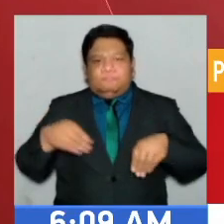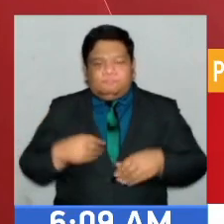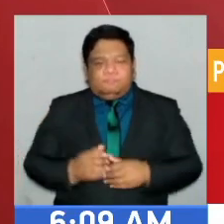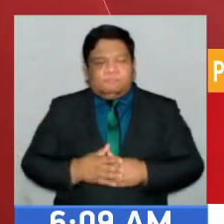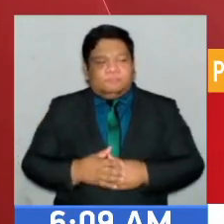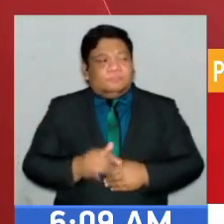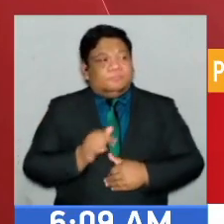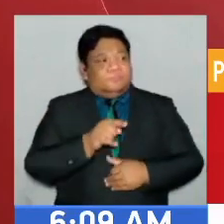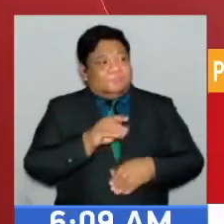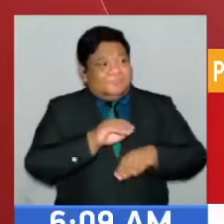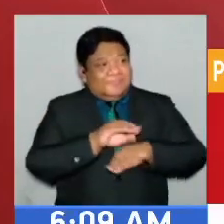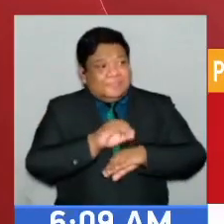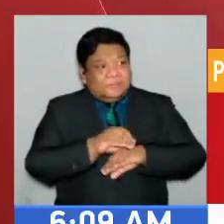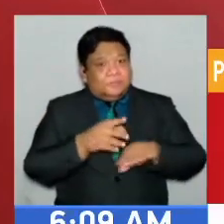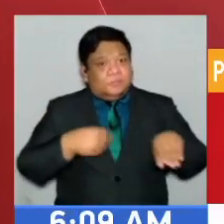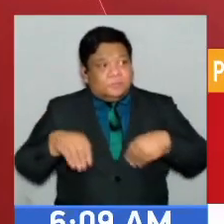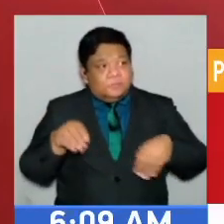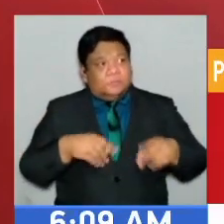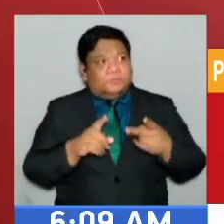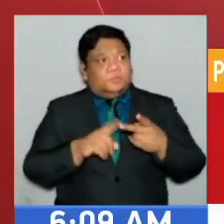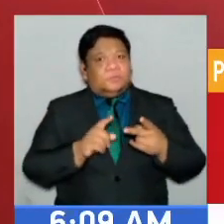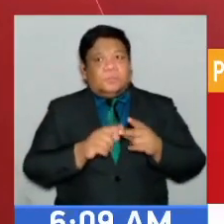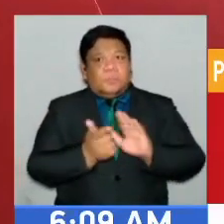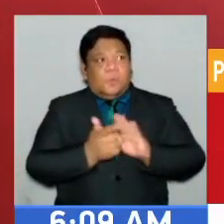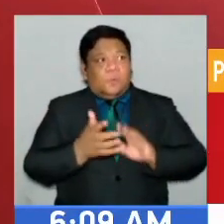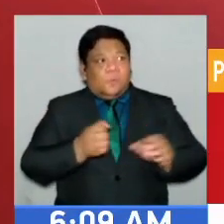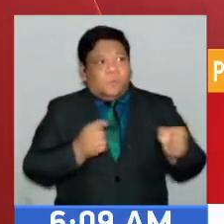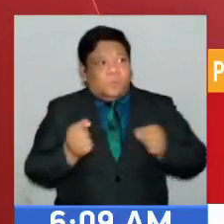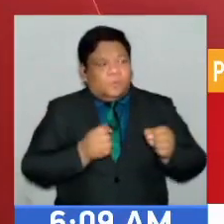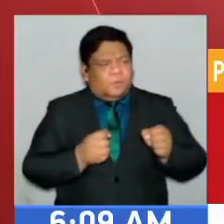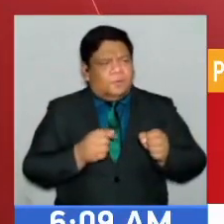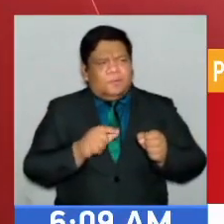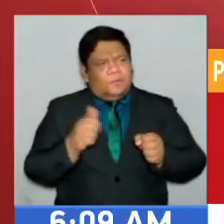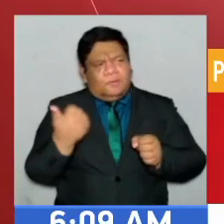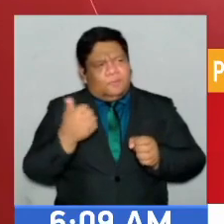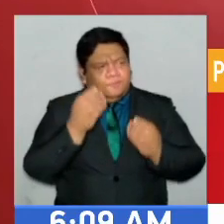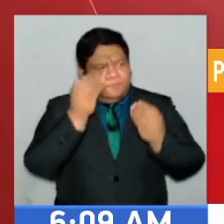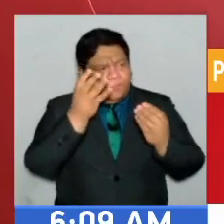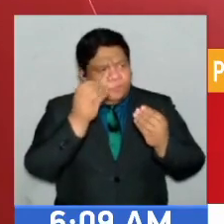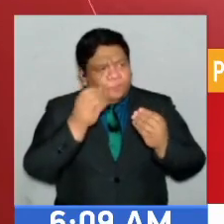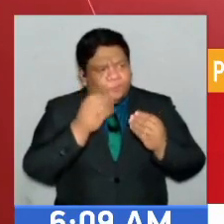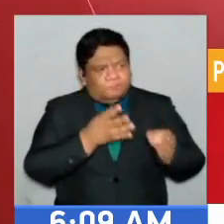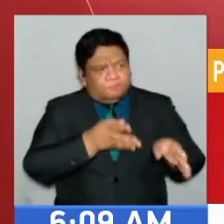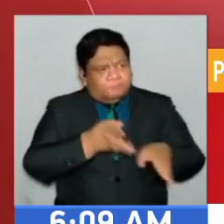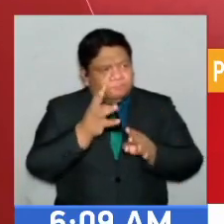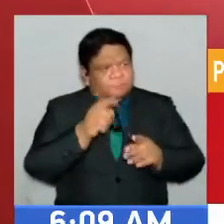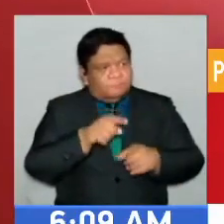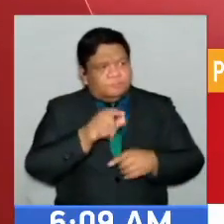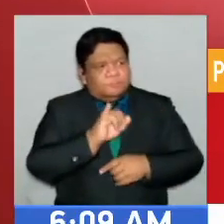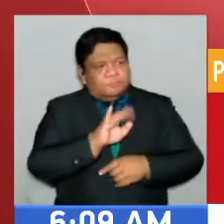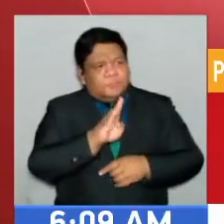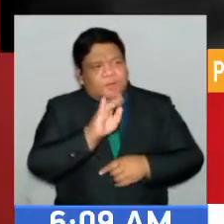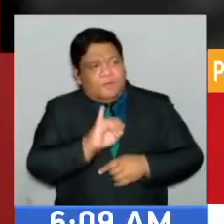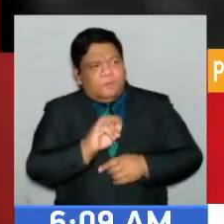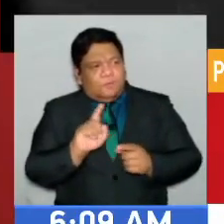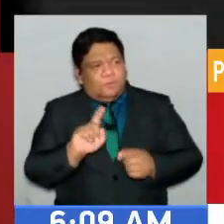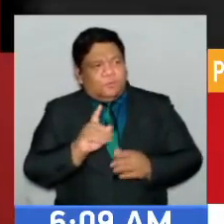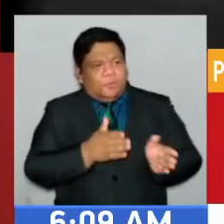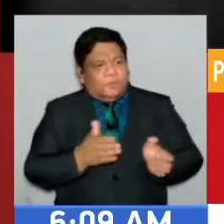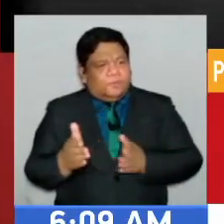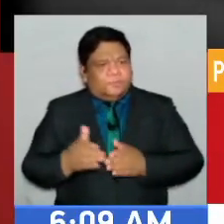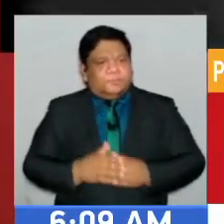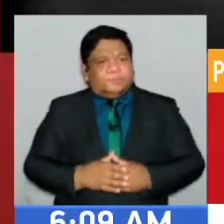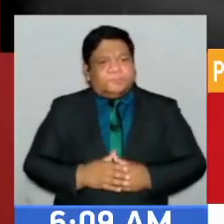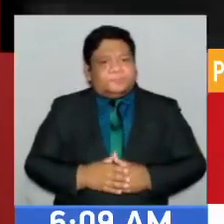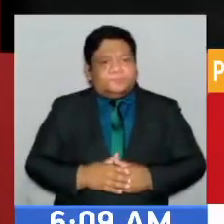recruitment, ano ba pong video at impormasyon ang nakatakdang i-upload dyan sa immigration TikTok account? Well, of course, yung mga bago pong